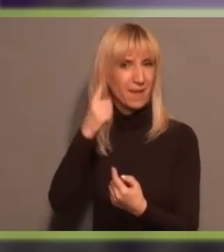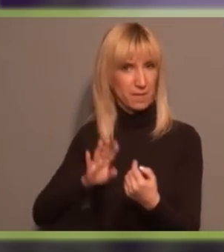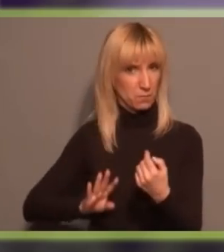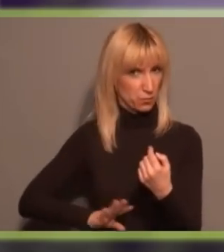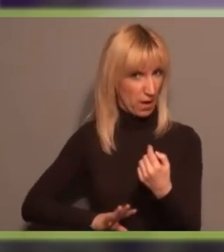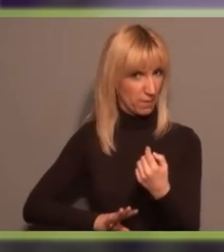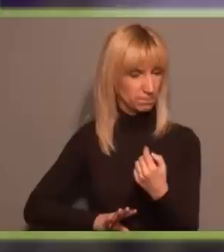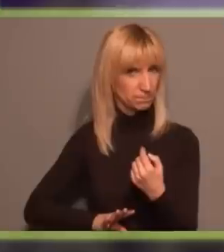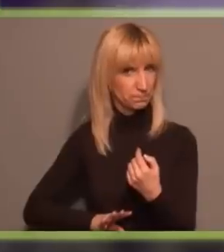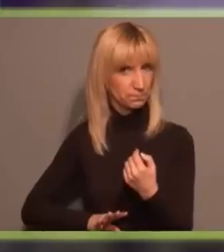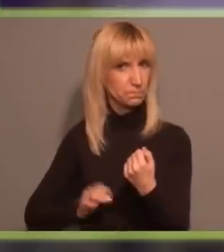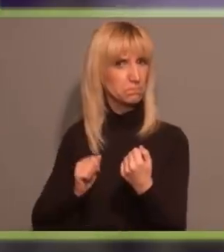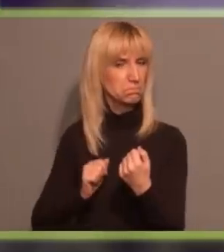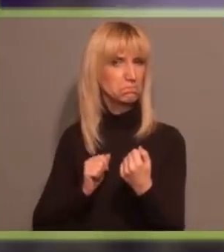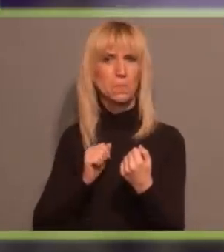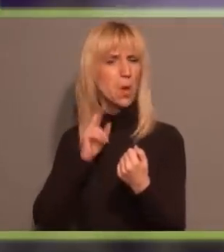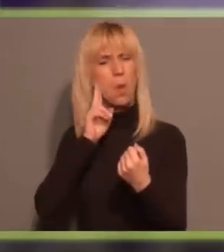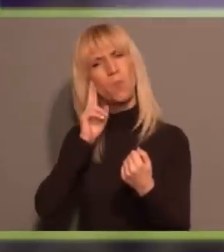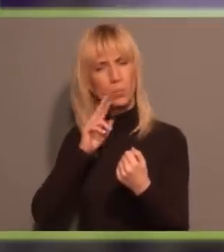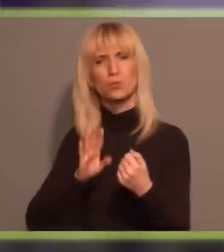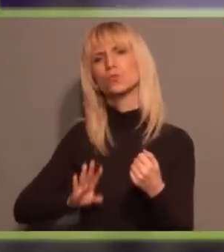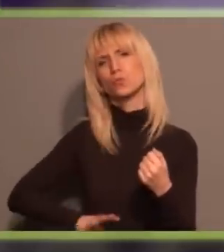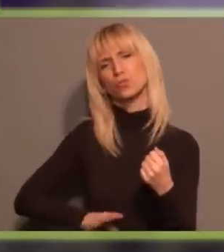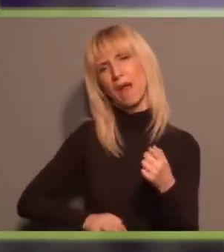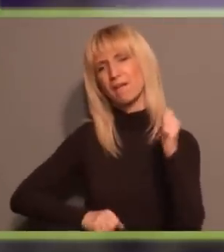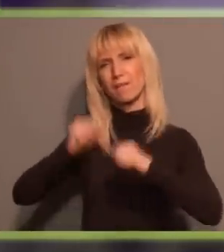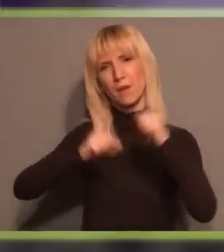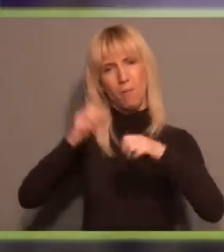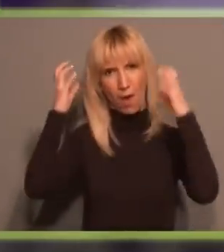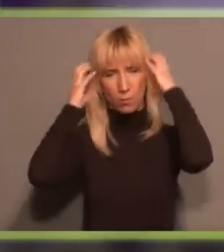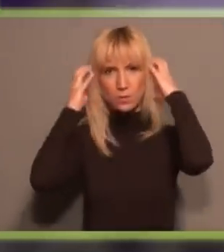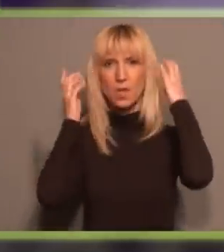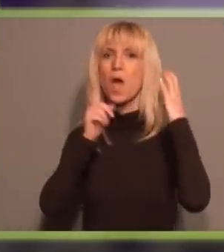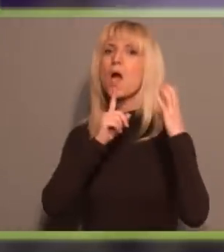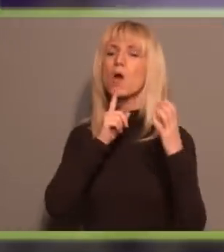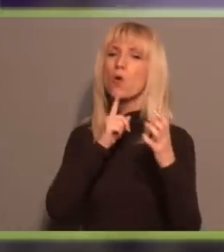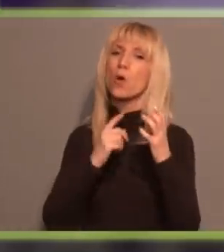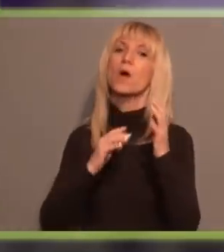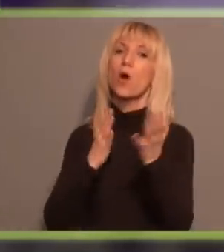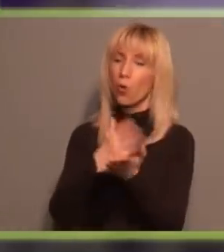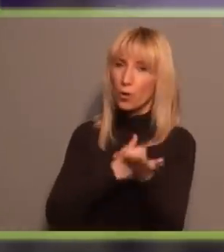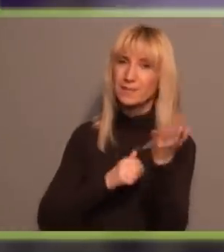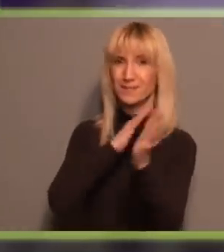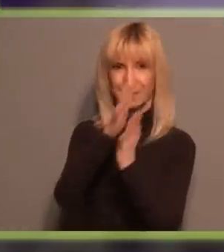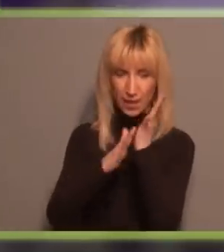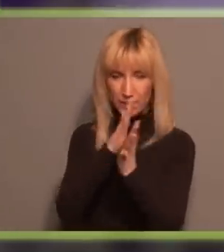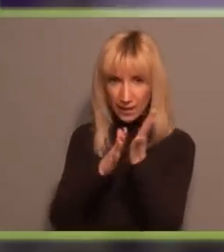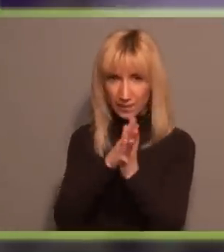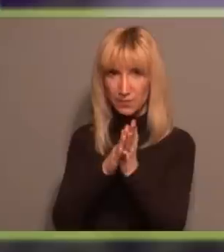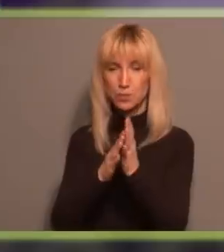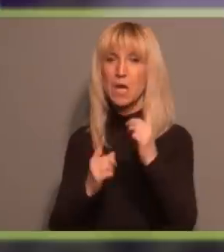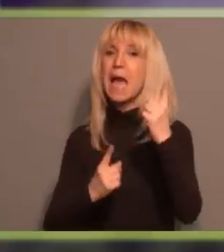jedna žena. I čekaj, obično su žene koji su terapeuti, ali koji su sign language, ili